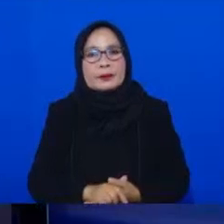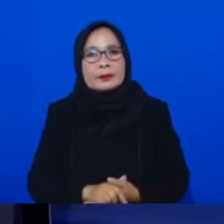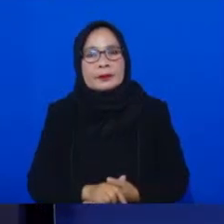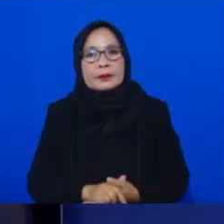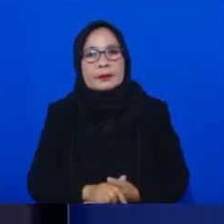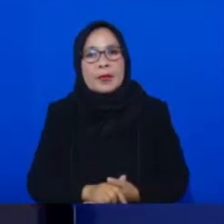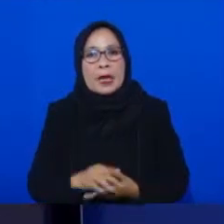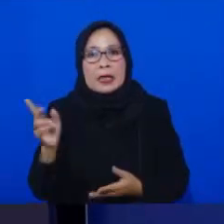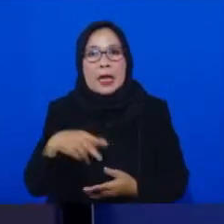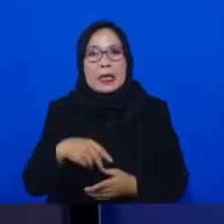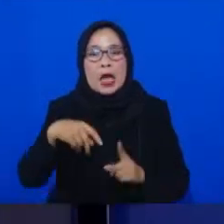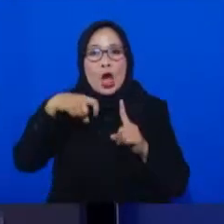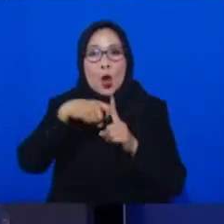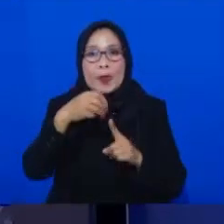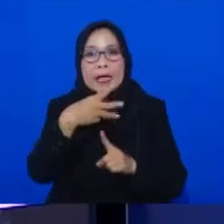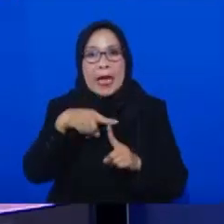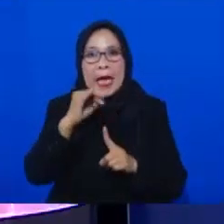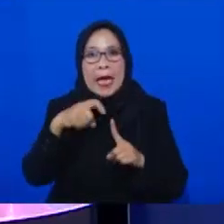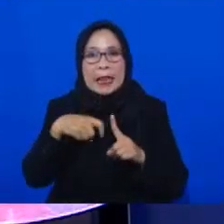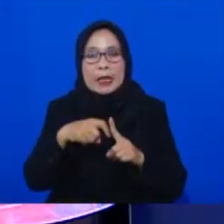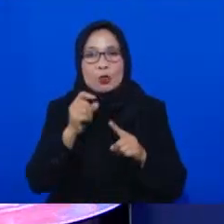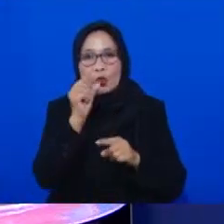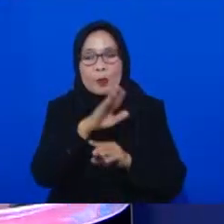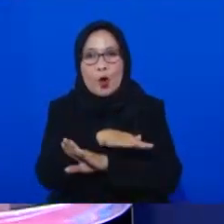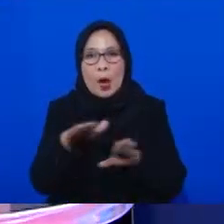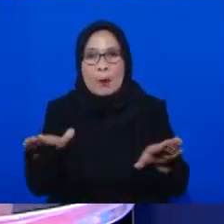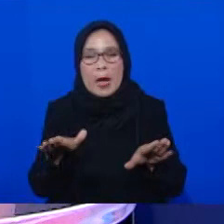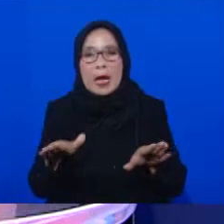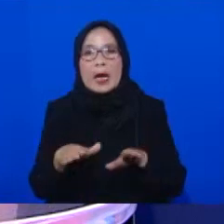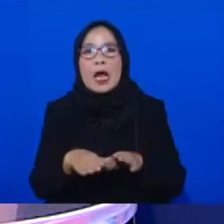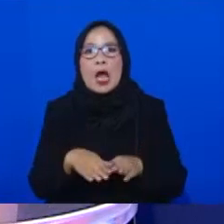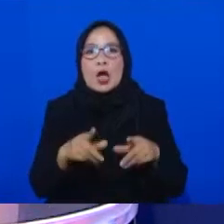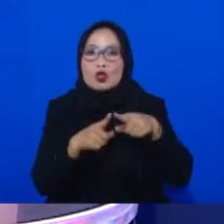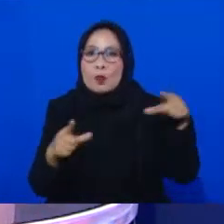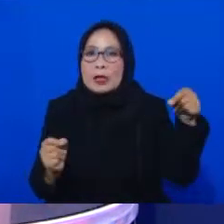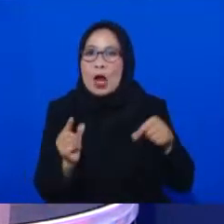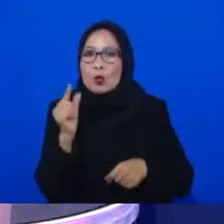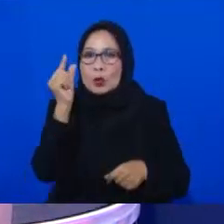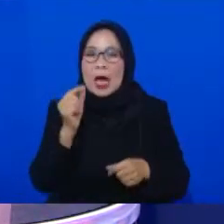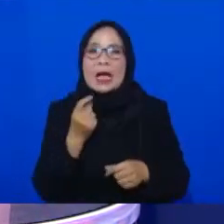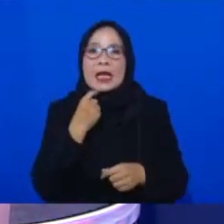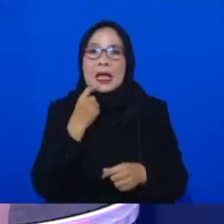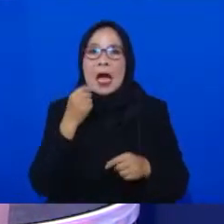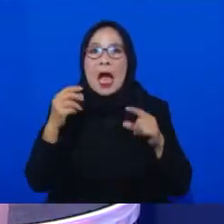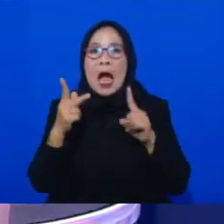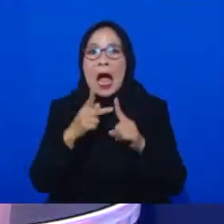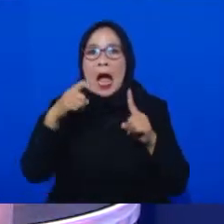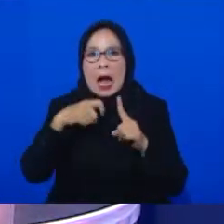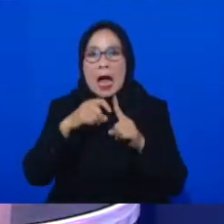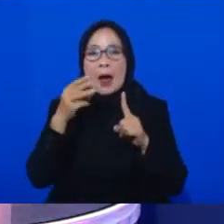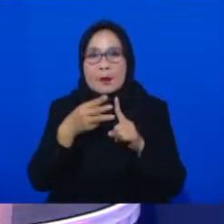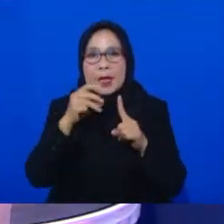Berikutnya, Komisi Etik Bidang Profesi dan Pengamanan Polda Sumatera Utara menggelar sidang etik terhadap AKBP Akhirudin